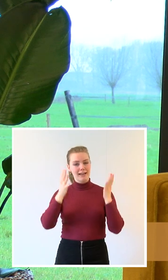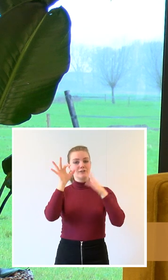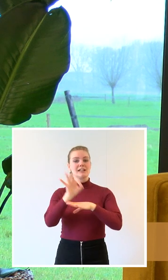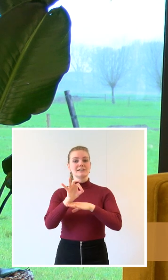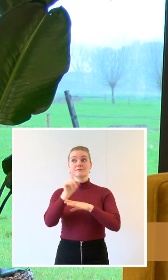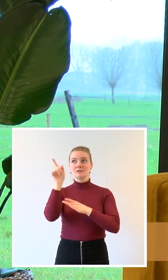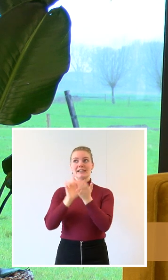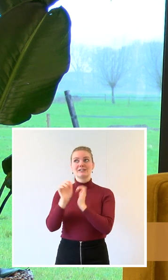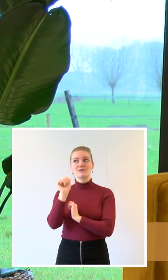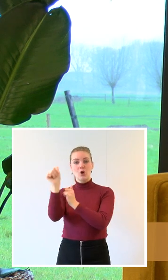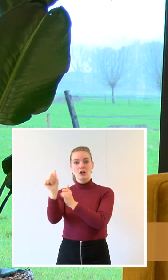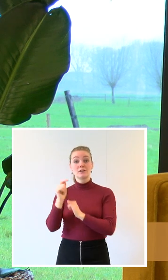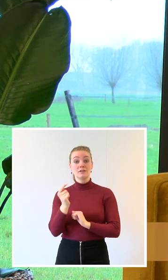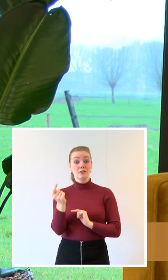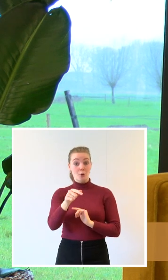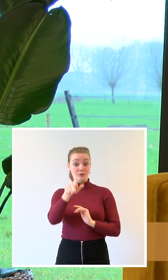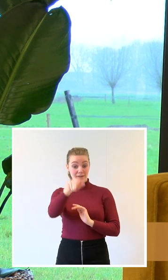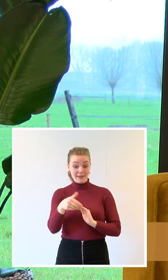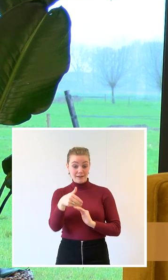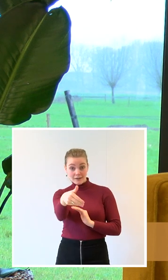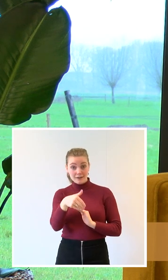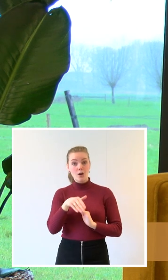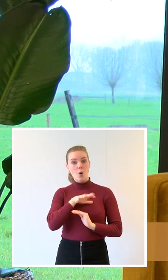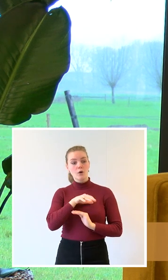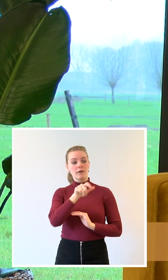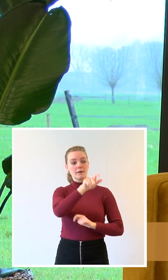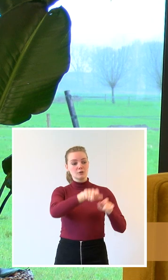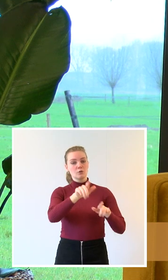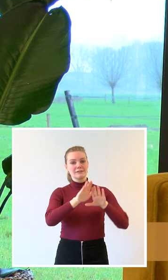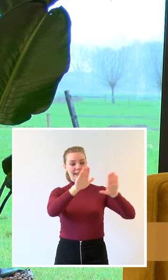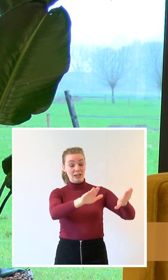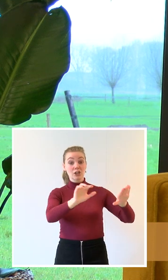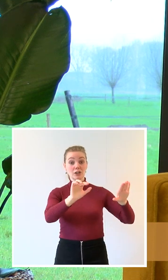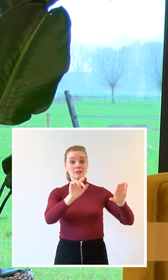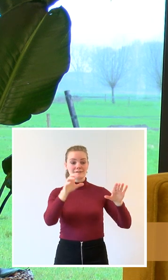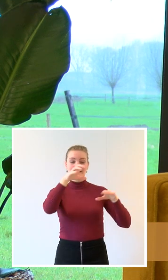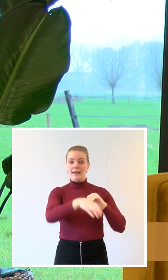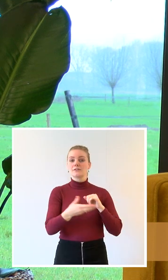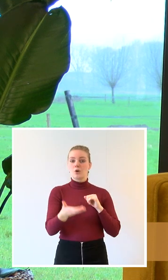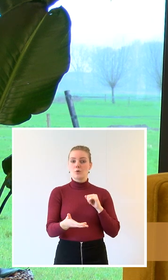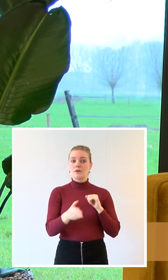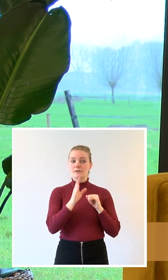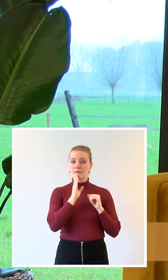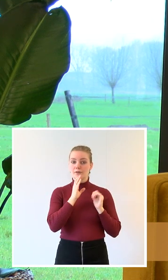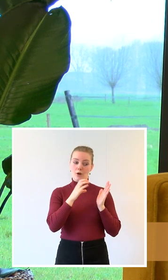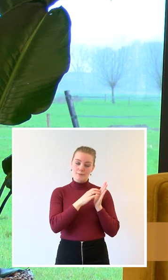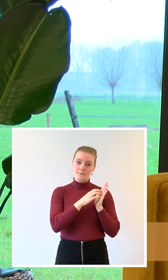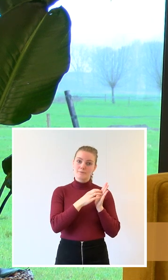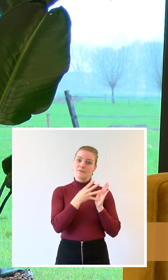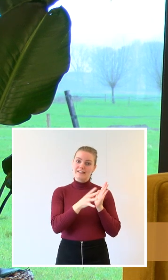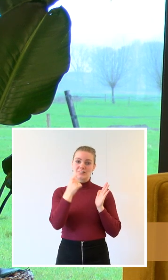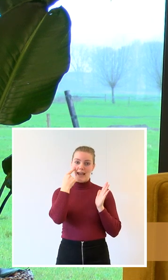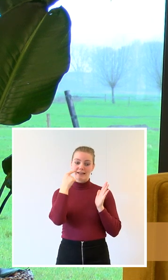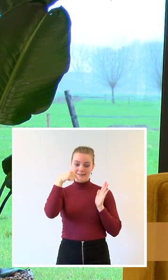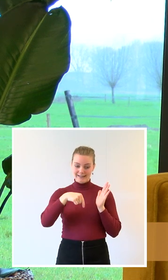ook daar het anderen tot zegen zijn centraal. Dus als je gaat naar 40dagenhierennu.nl, dan kun je daar meer